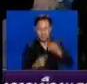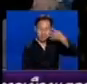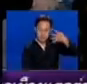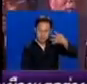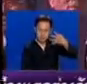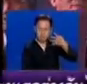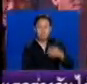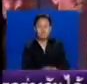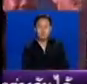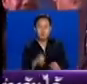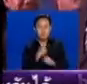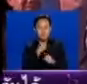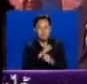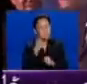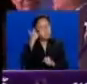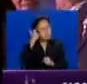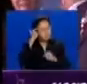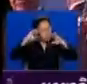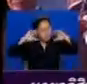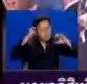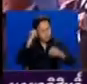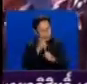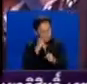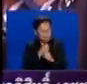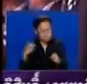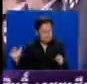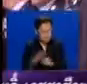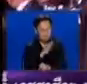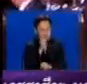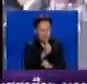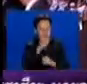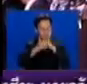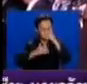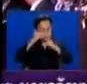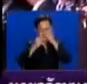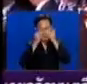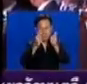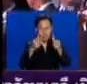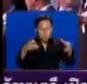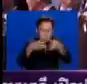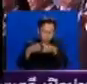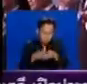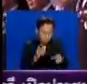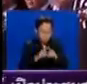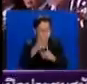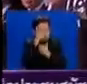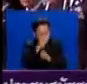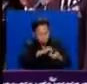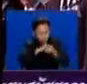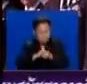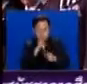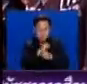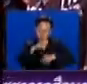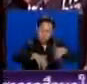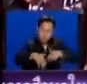มั่นใจว่าการปฏิรูปการศึกษาในทศวรรษที่2นี้จะประสบความสำเร็จเนื่องจากทุกหน่วยงานทุกภาคส่วนรวมไปจนถึง